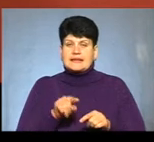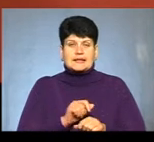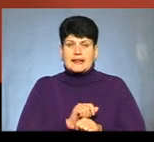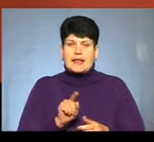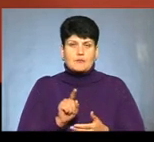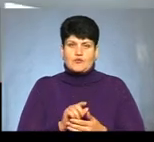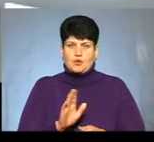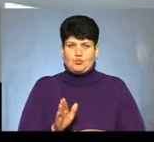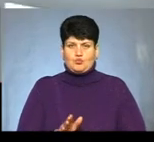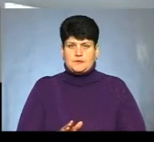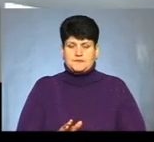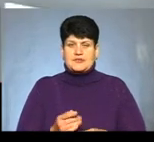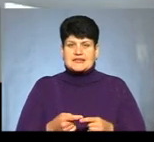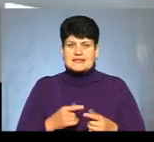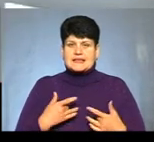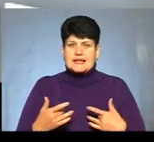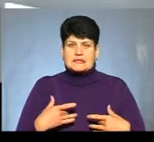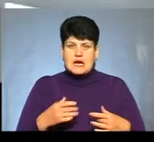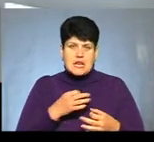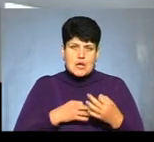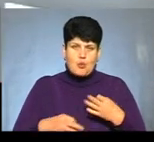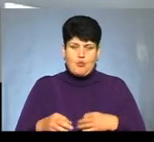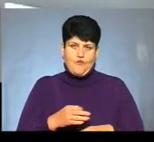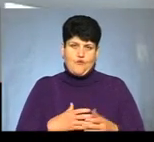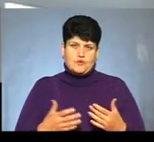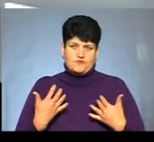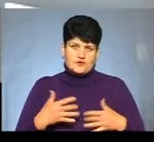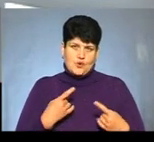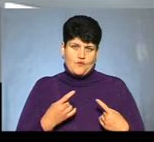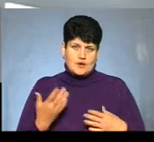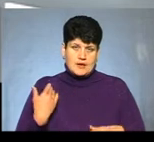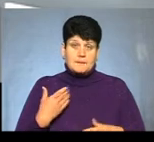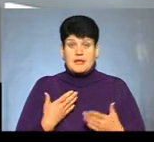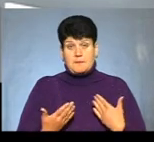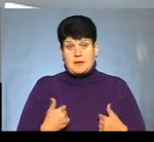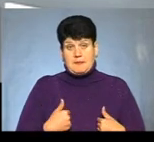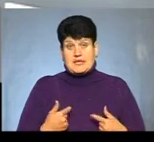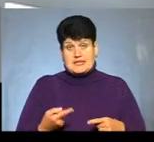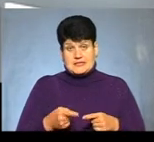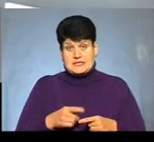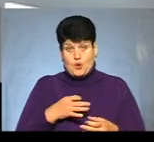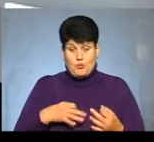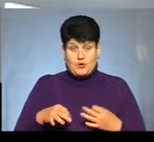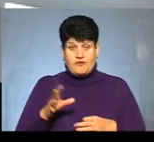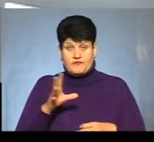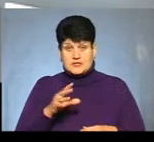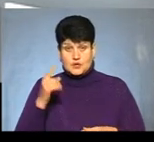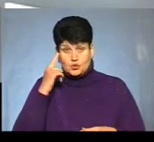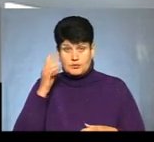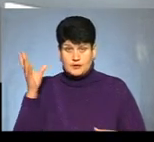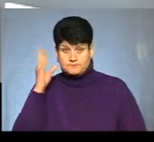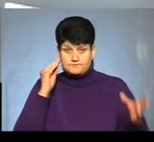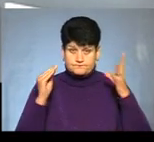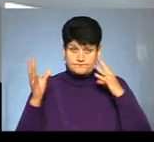угодний. Так не має бути. Це має бути все театральне обговорення, про що я вже говорив. Якби ми обговорили це і всі